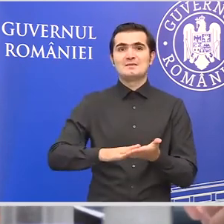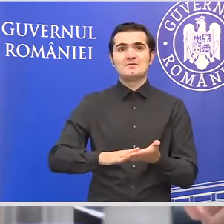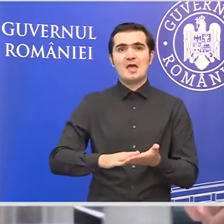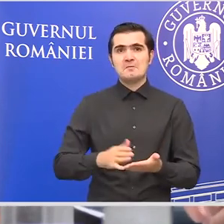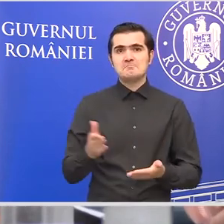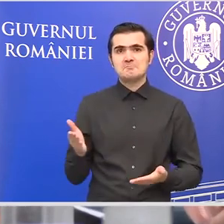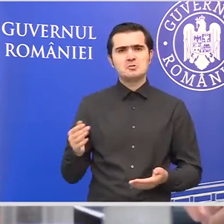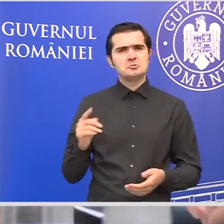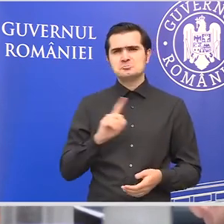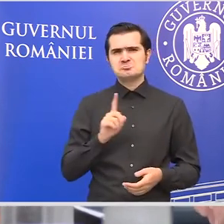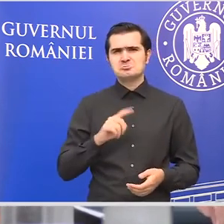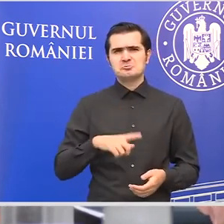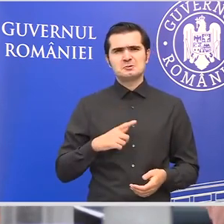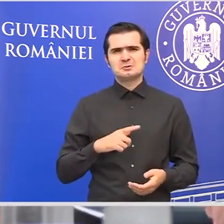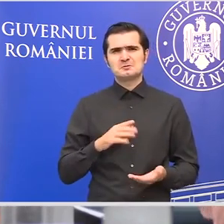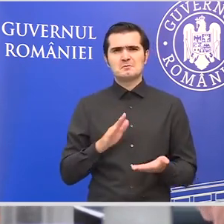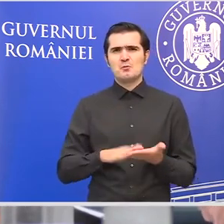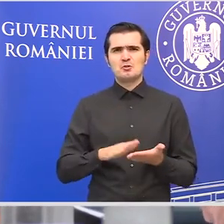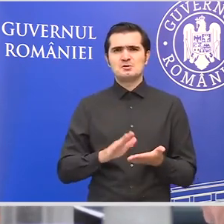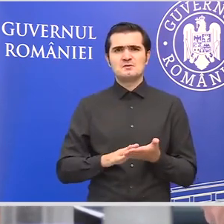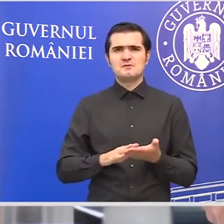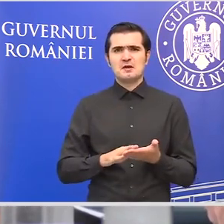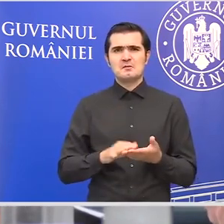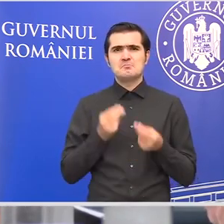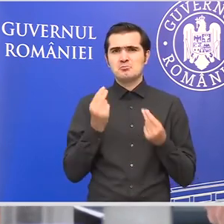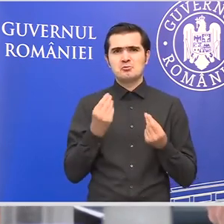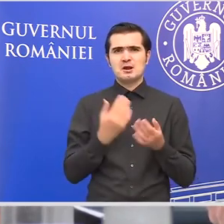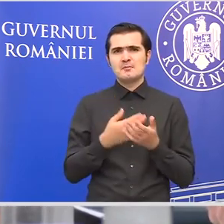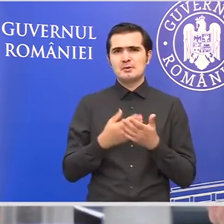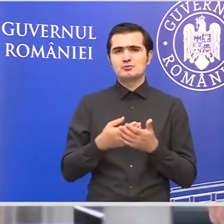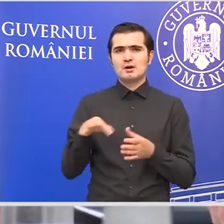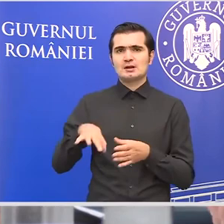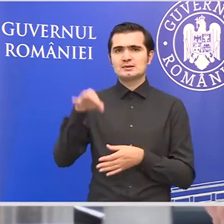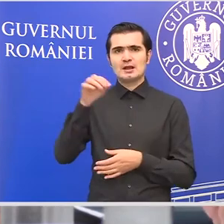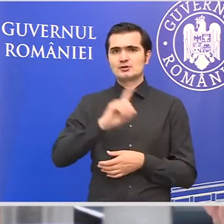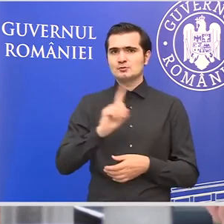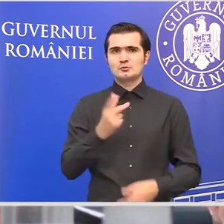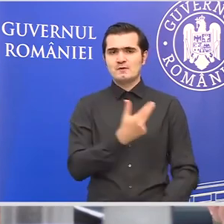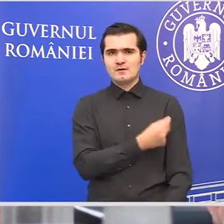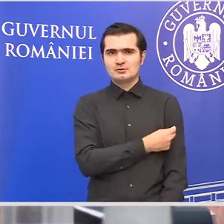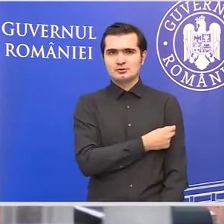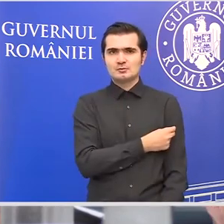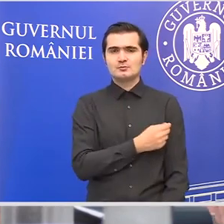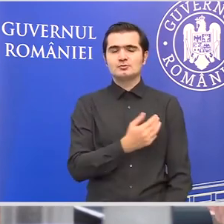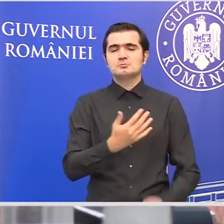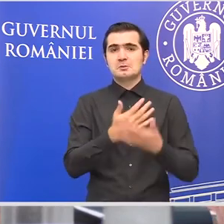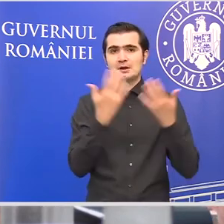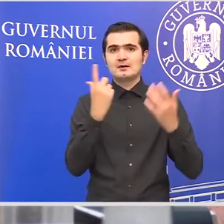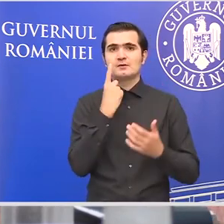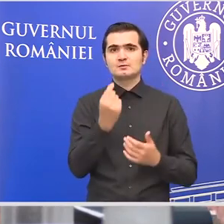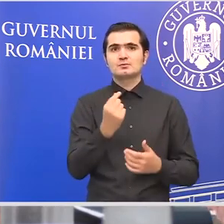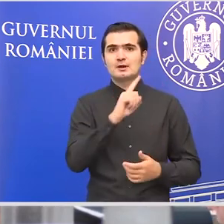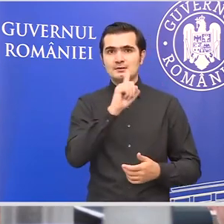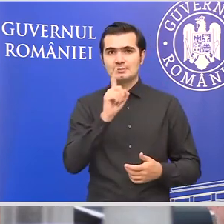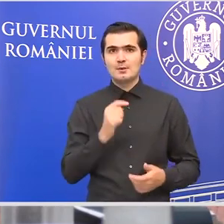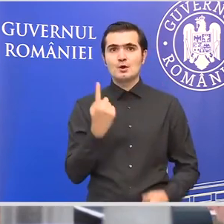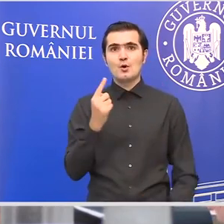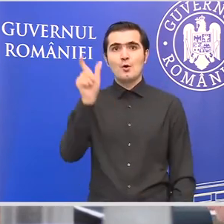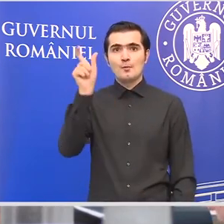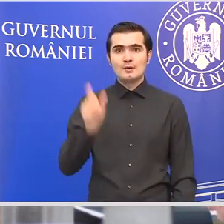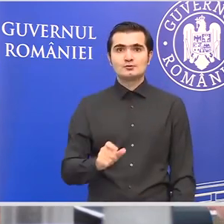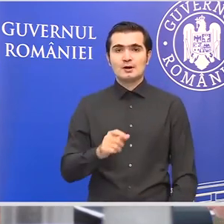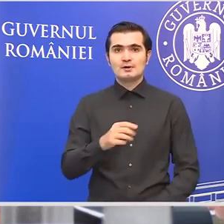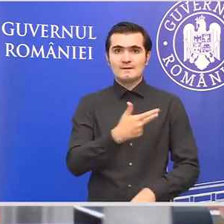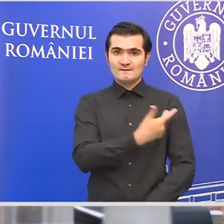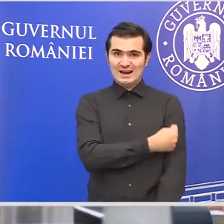sunt cele care ar trebui să ne facă să alegem. În mod evident, ca să vă răspund la întrebare, o persoană vaccinată nu